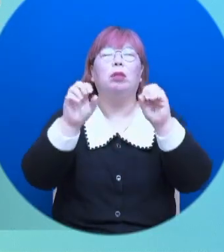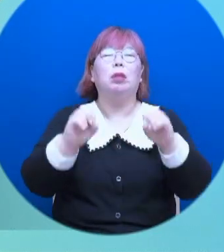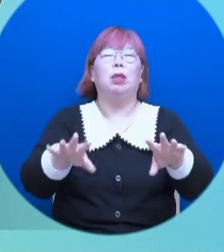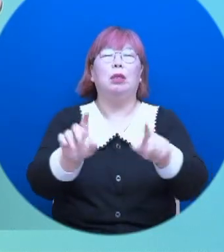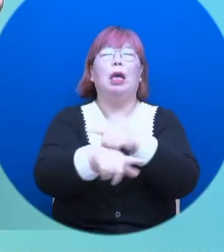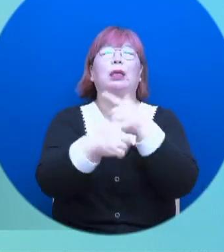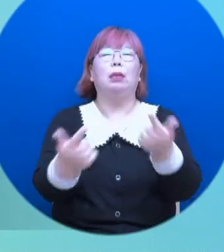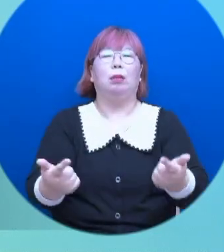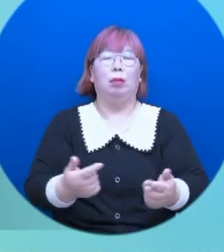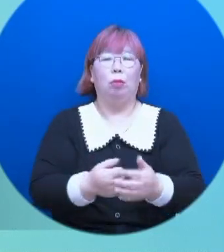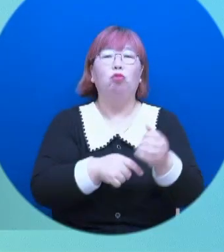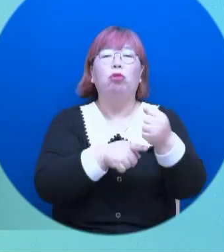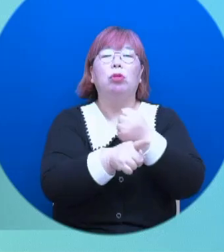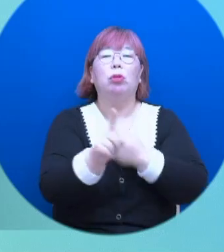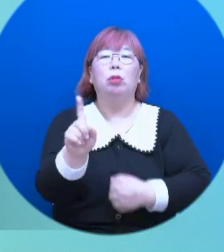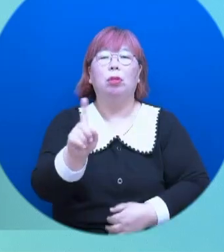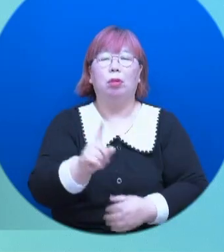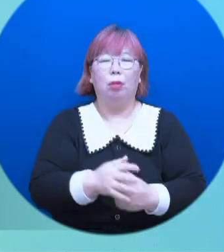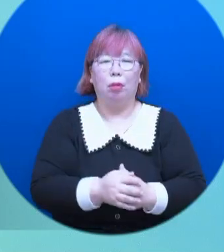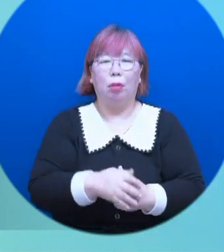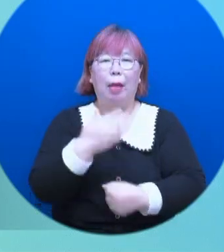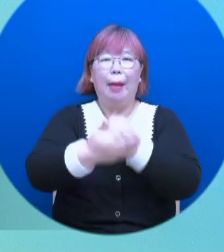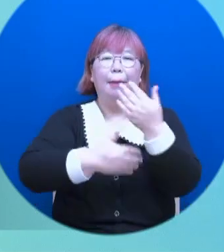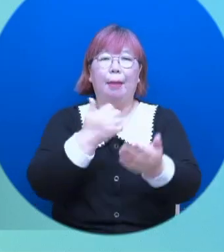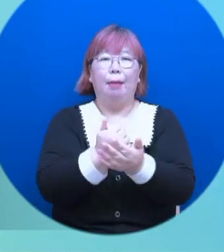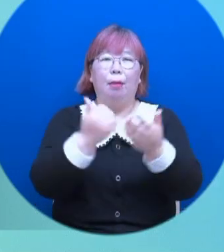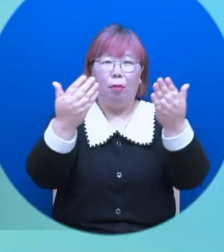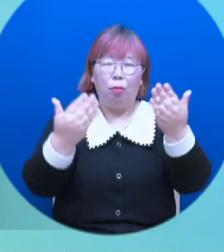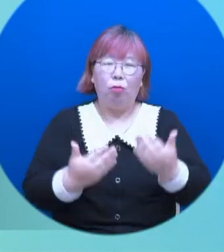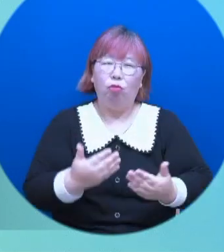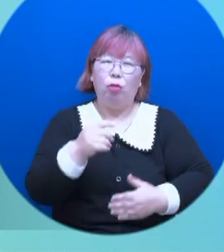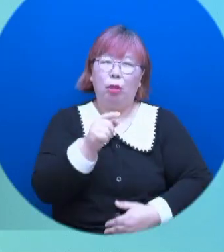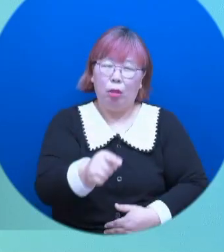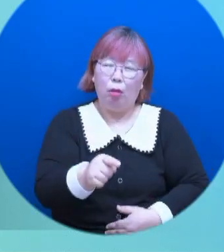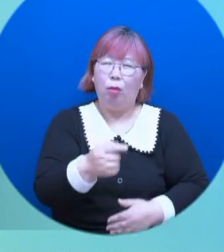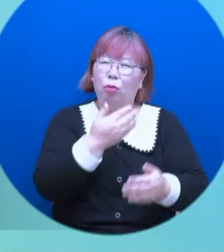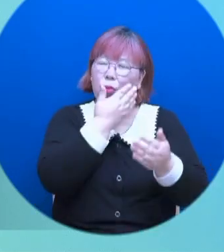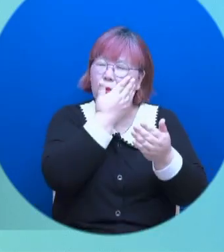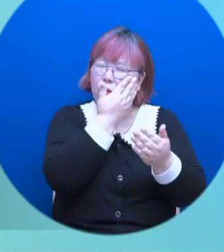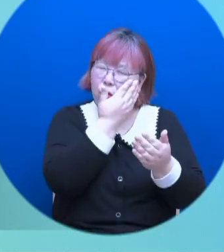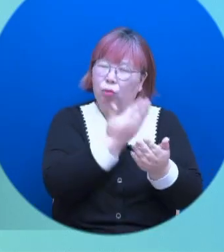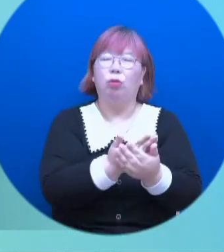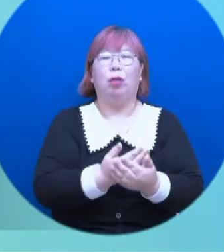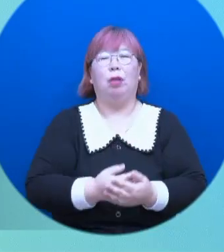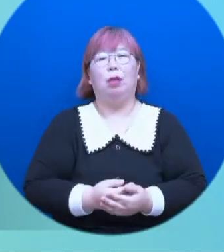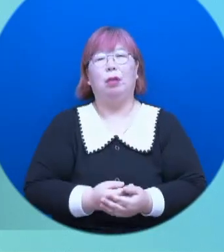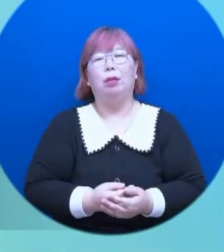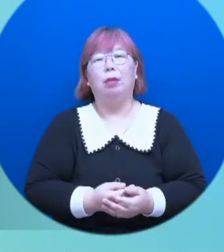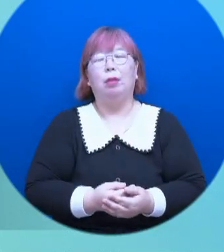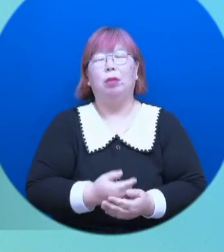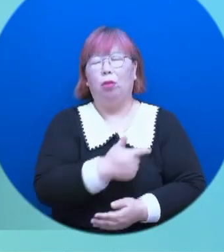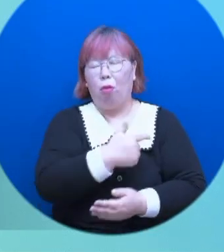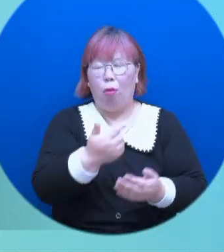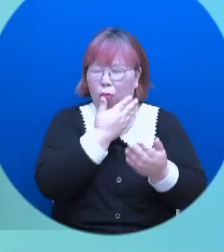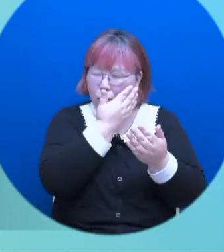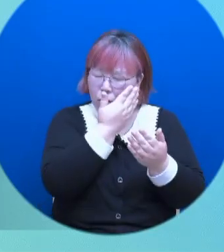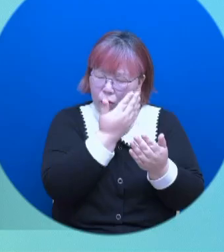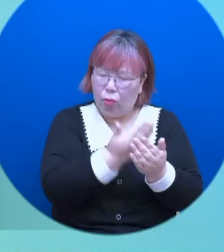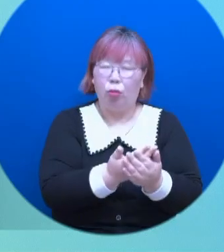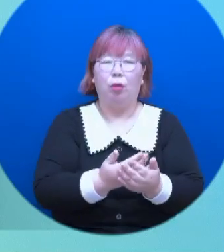않았대요. 무슨 뜻입니까? 하나님께서 주신 것이 소중하답니다. 너무너무